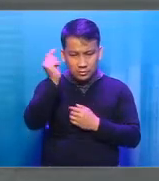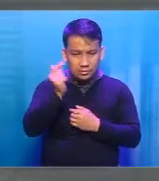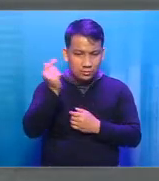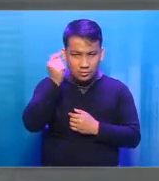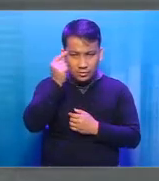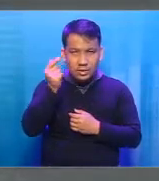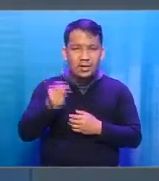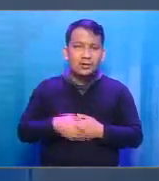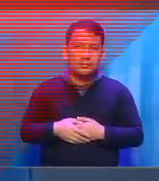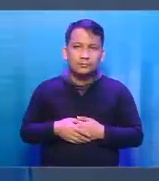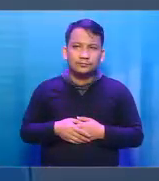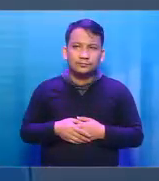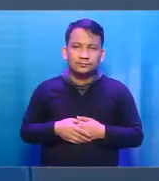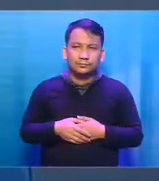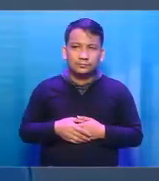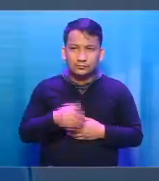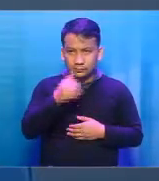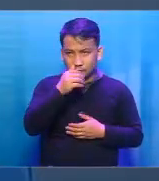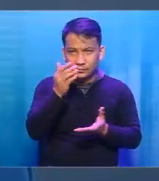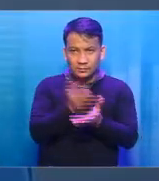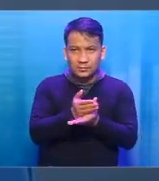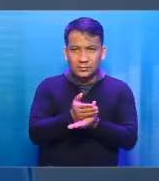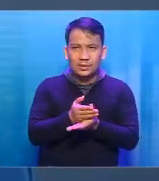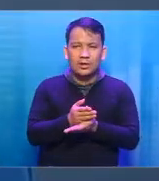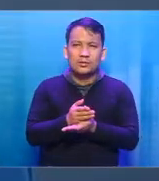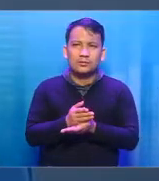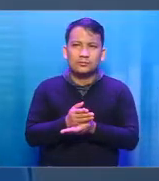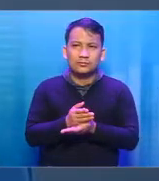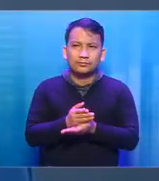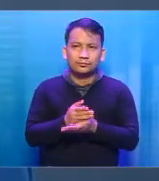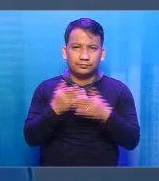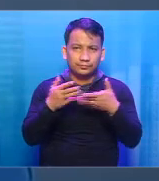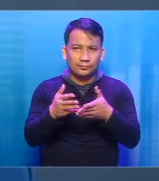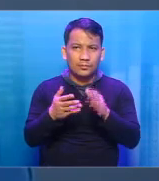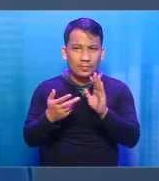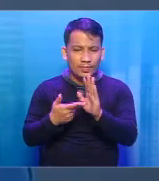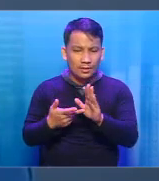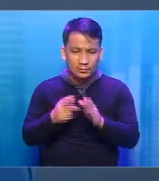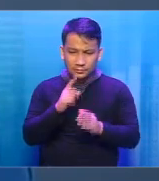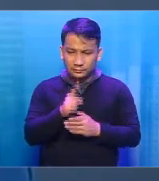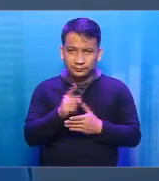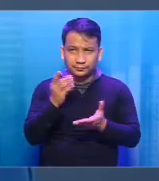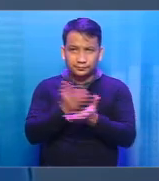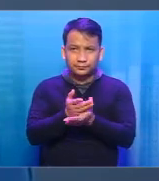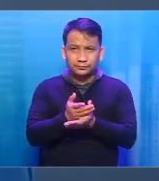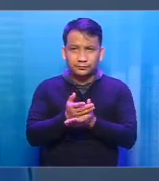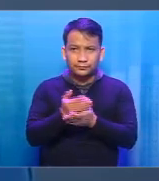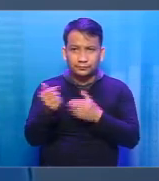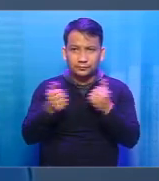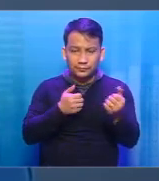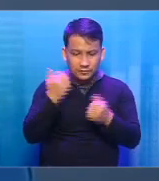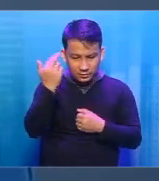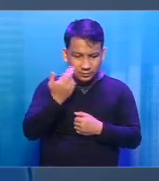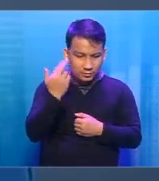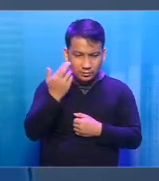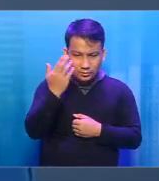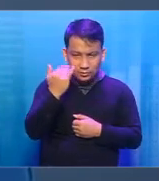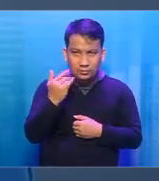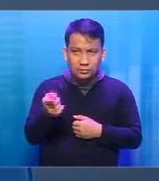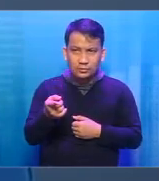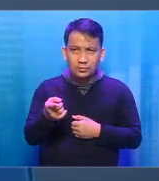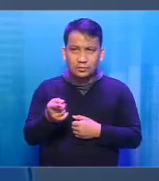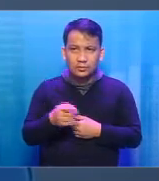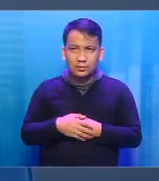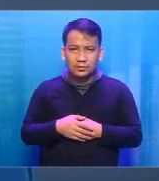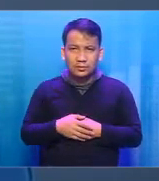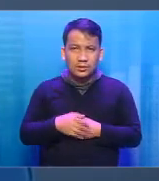pamahalaan. Stop it unless there is really a compelling reason for the